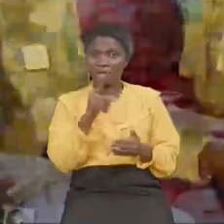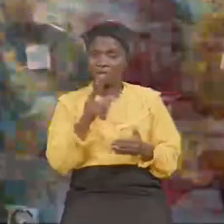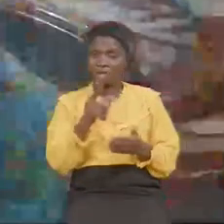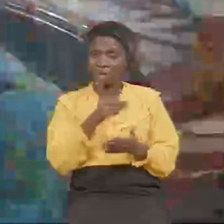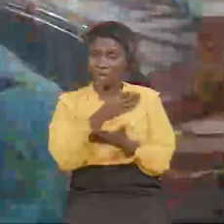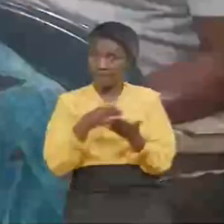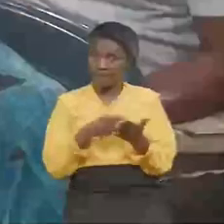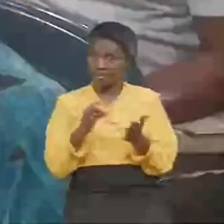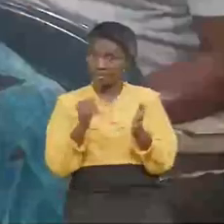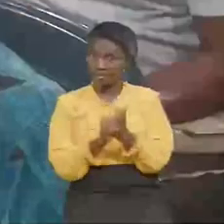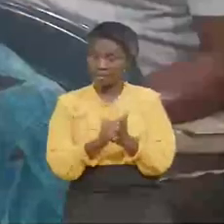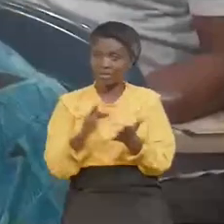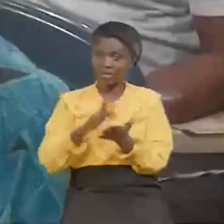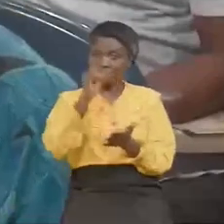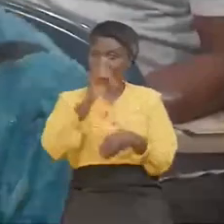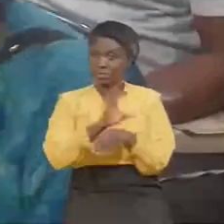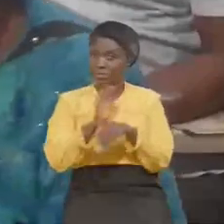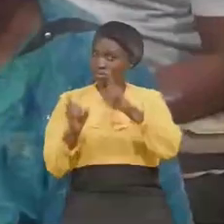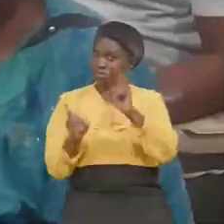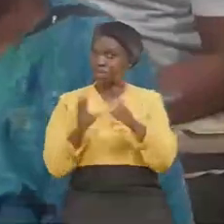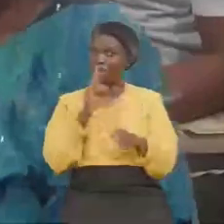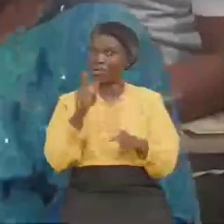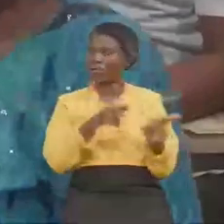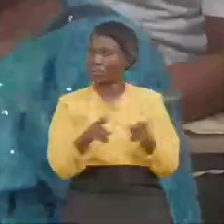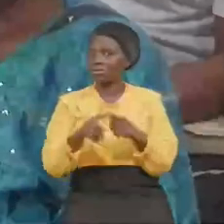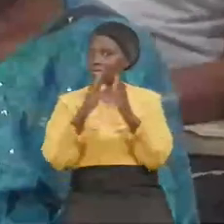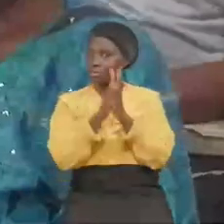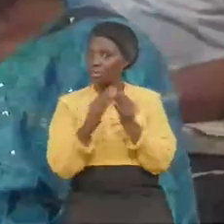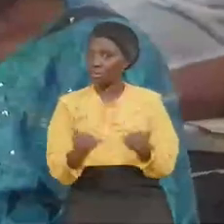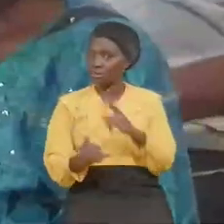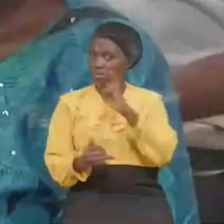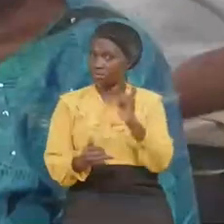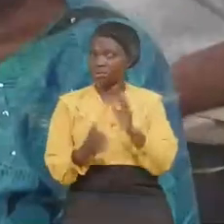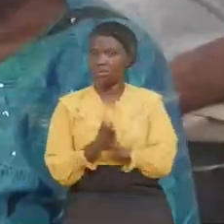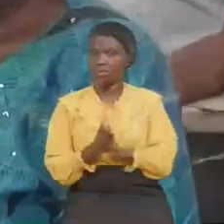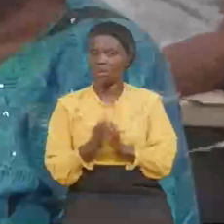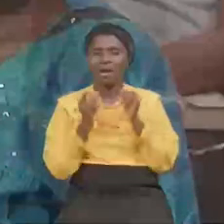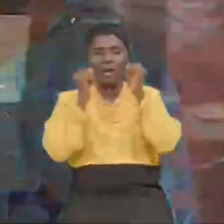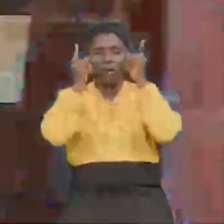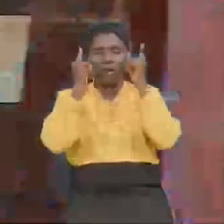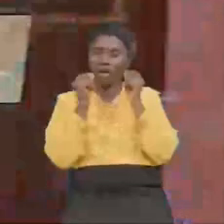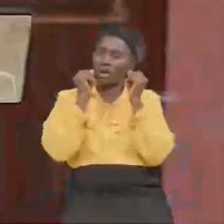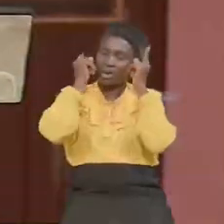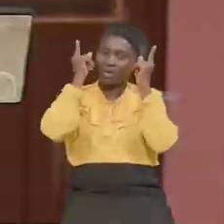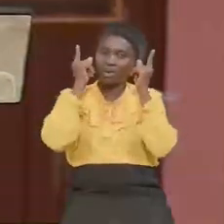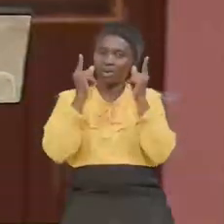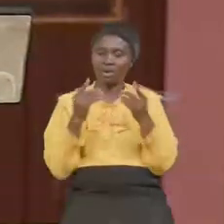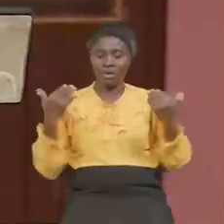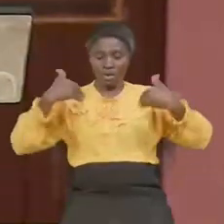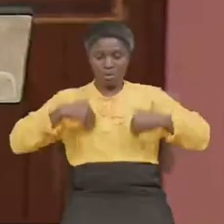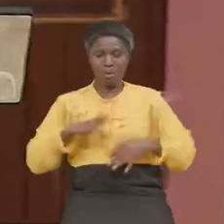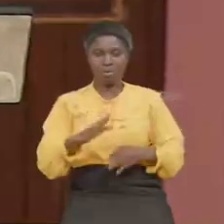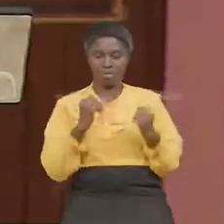église glorieuse? Est-ce que tu es prêt à prier maintenant? À te réveiller? Alors réveille-toi.